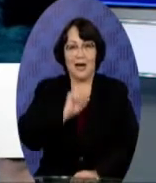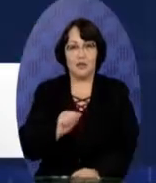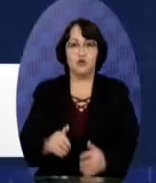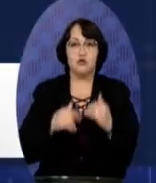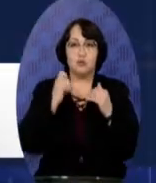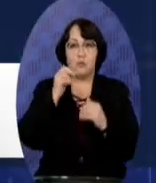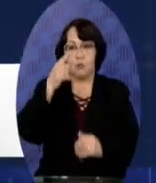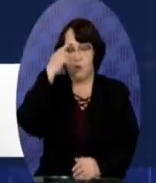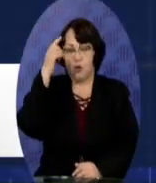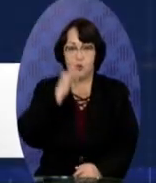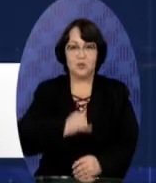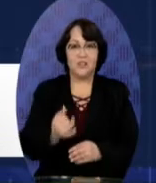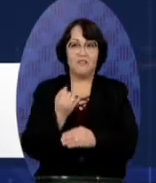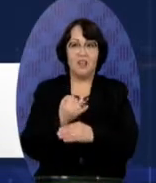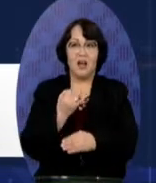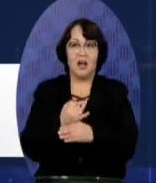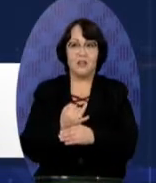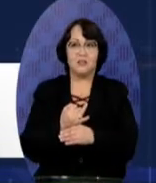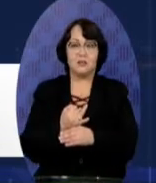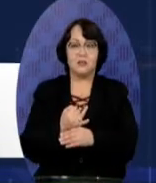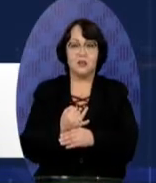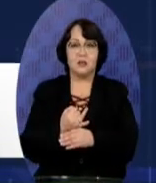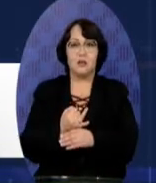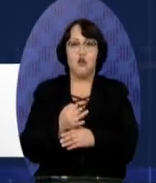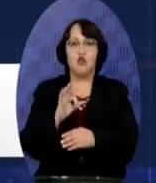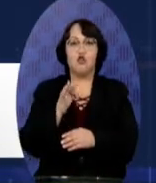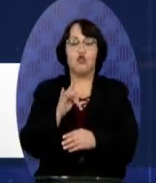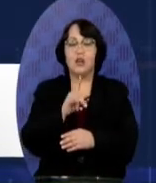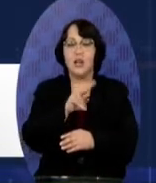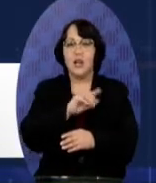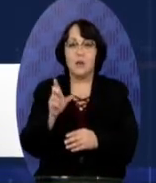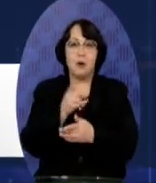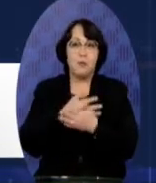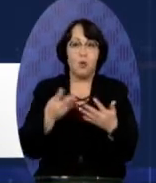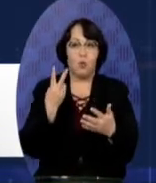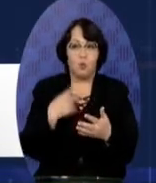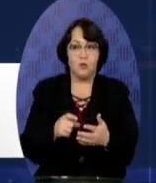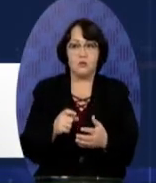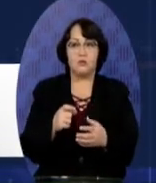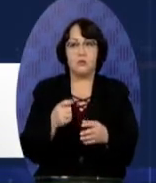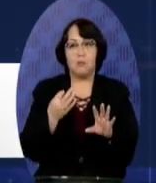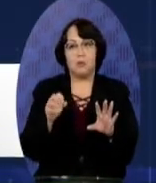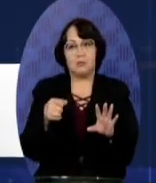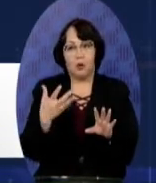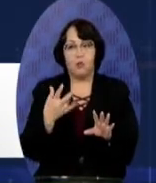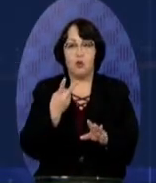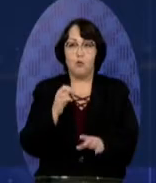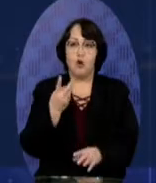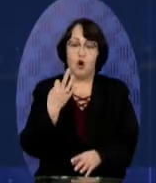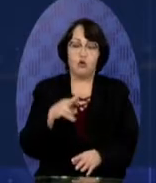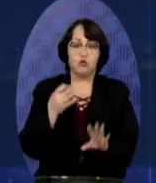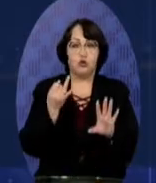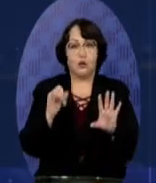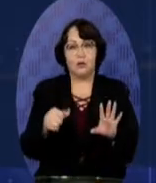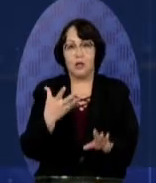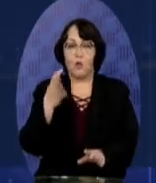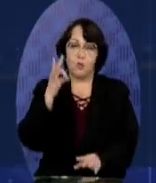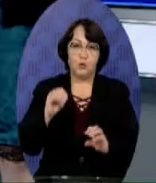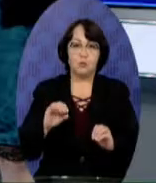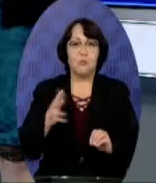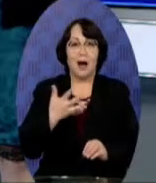улсын инфляциг энэ оны төгсгөлд 8.5% байх бол 2020 онд 7.5% байх болов уу гэсэн таамаг